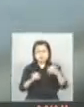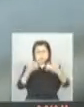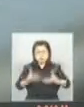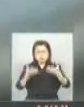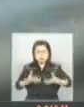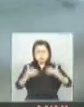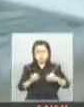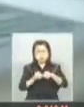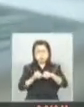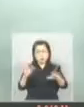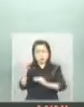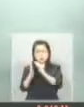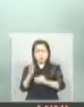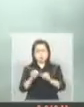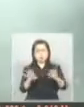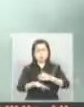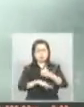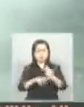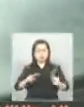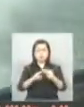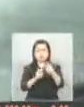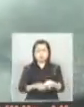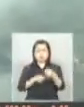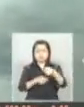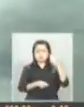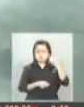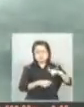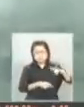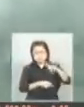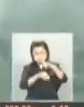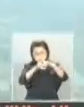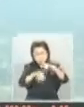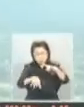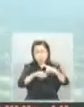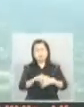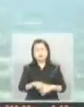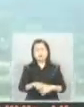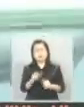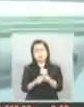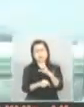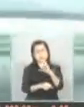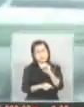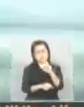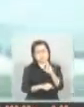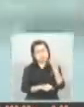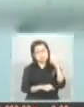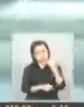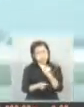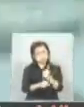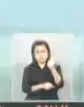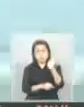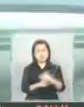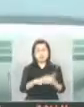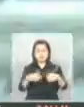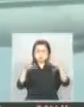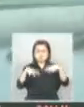างขวางขึ้นนายธีระกล่าวถึงผลปฏิบัติการฝนหลวงในปี2553ว่าประสบความสำเร็จในการทำให้ฝนต